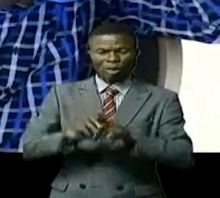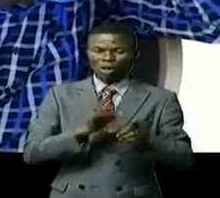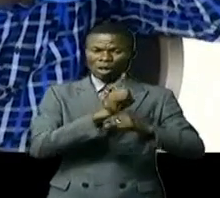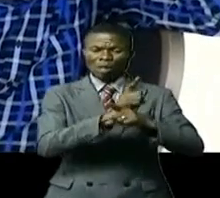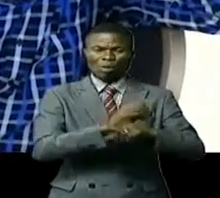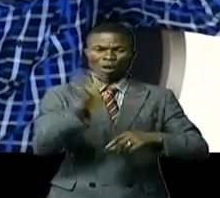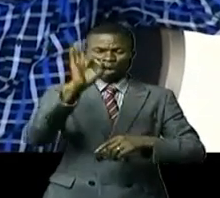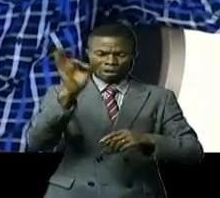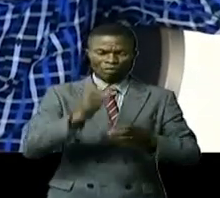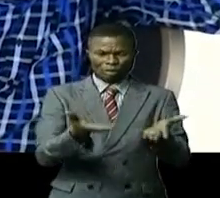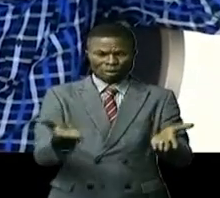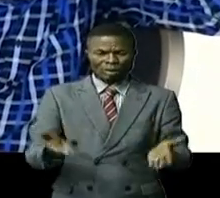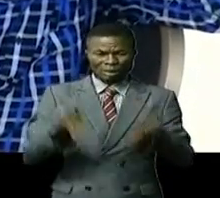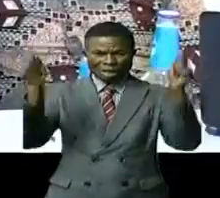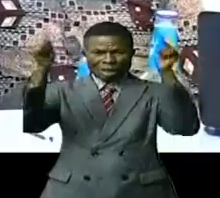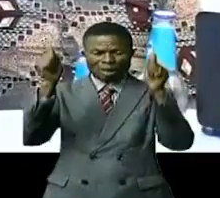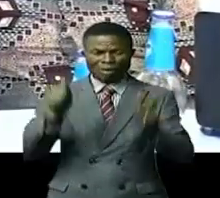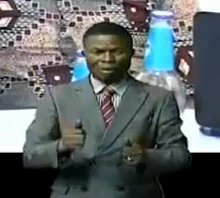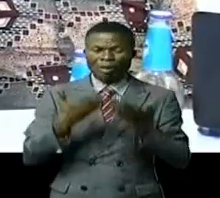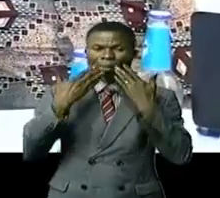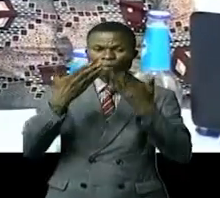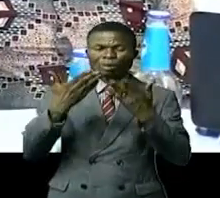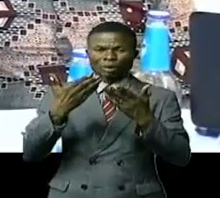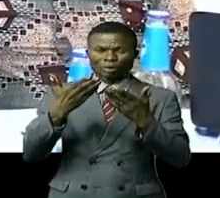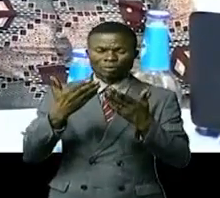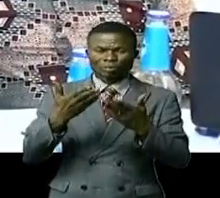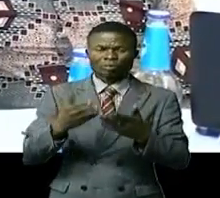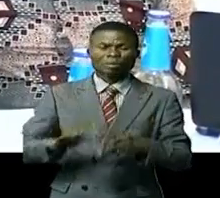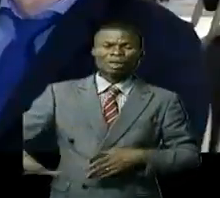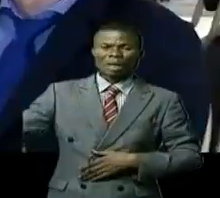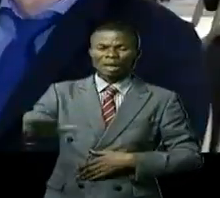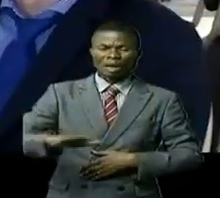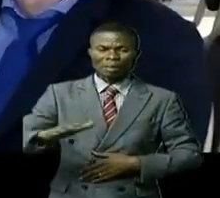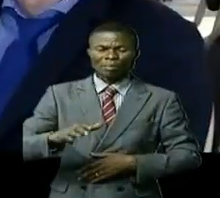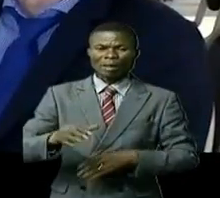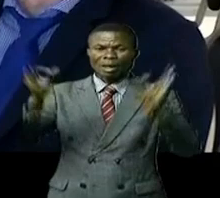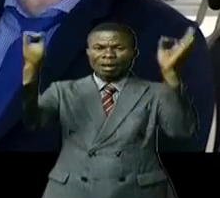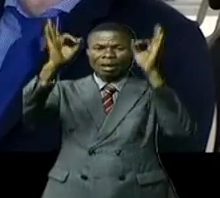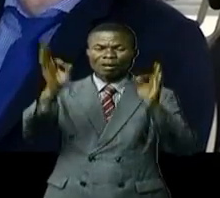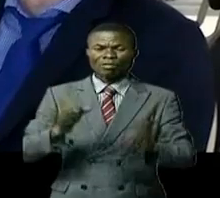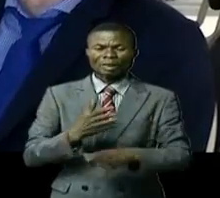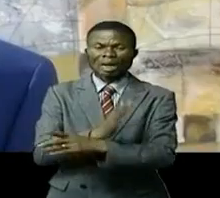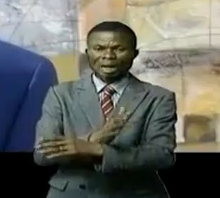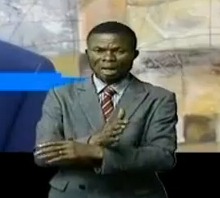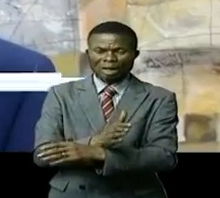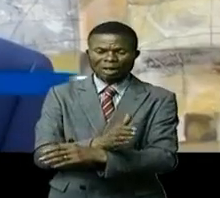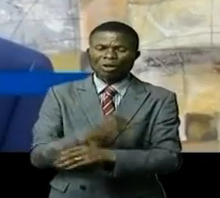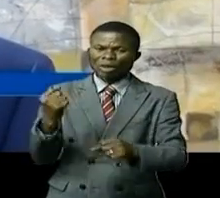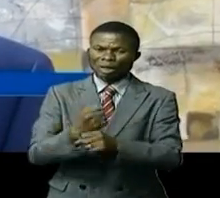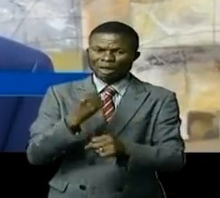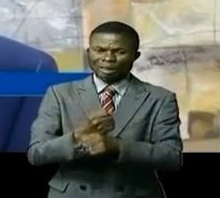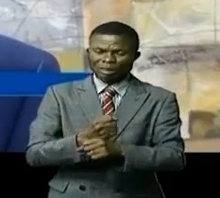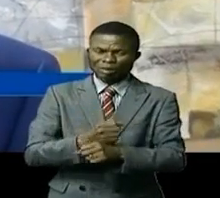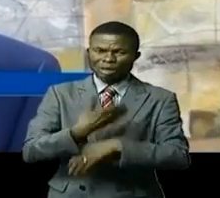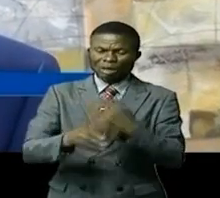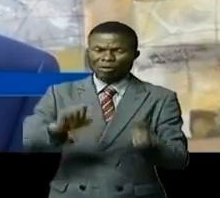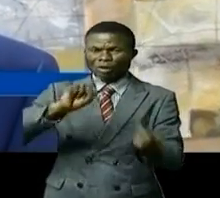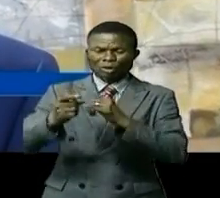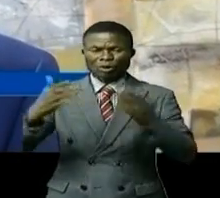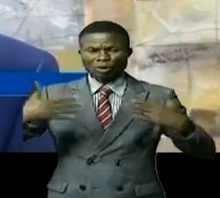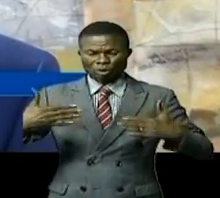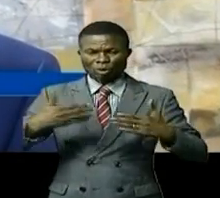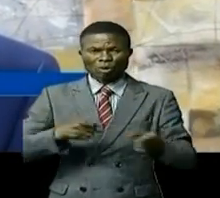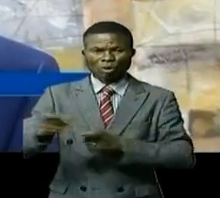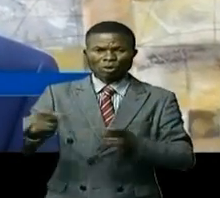forêts tropicales. Et juste pour remercier la République fédérale d'Allemagne pour son accompagnement aux efforts d'adaptation au changement climatique et la gouvernance